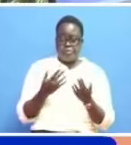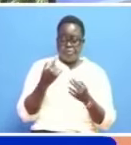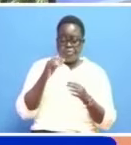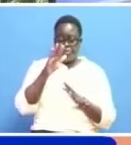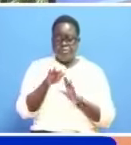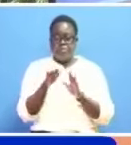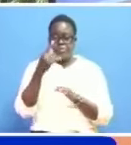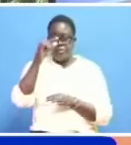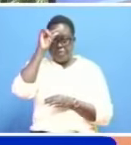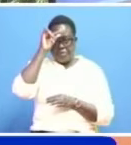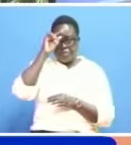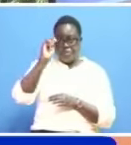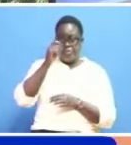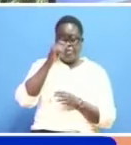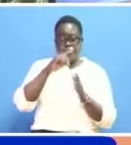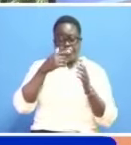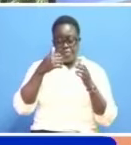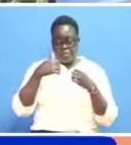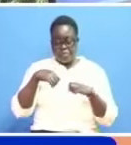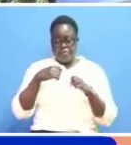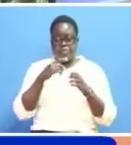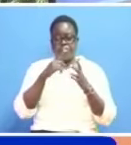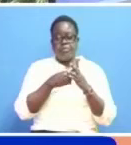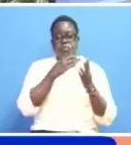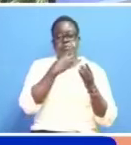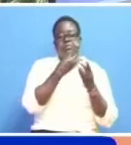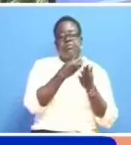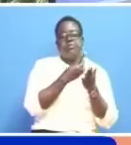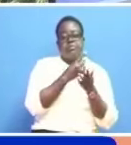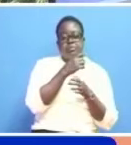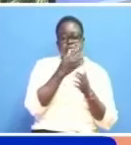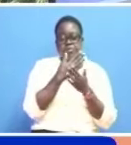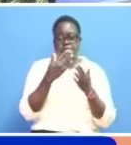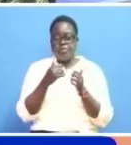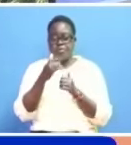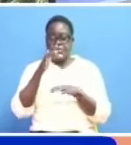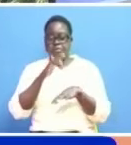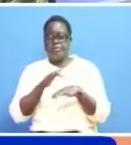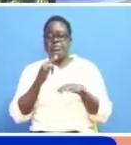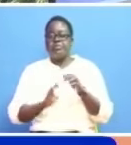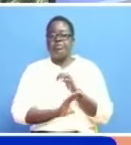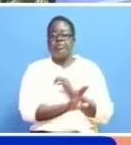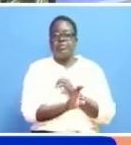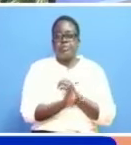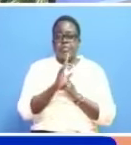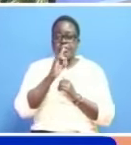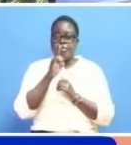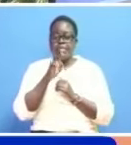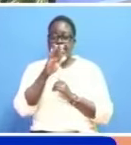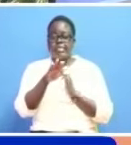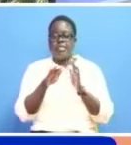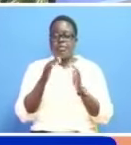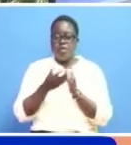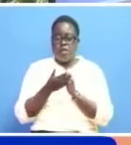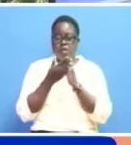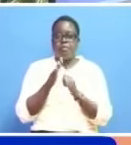President William Ruto kwetekila kwa mbesi ya unenanya wa maundu alame dhitwe mayiku milandi ya Kenya. Mwema takana itambia ini yuviki